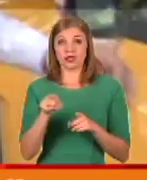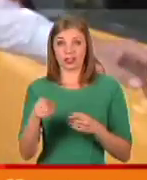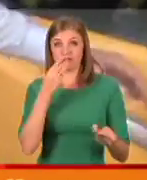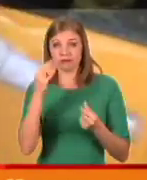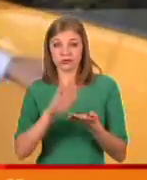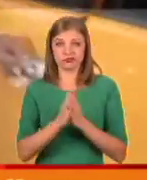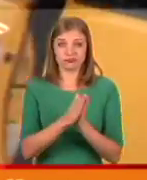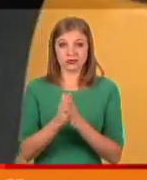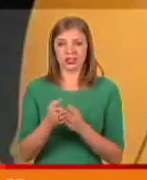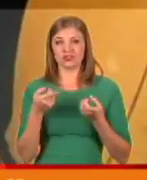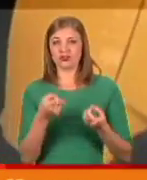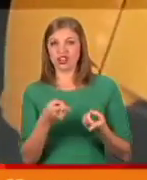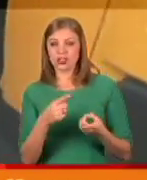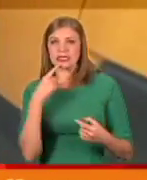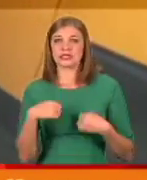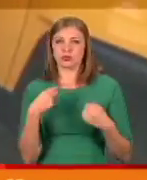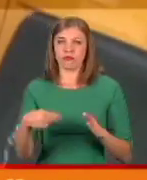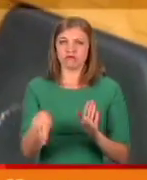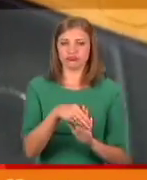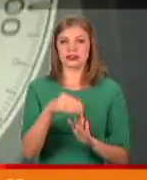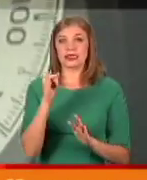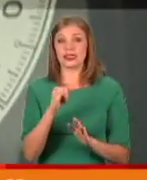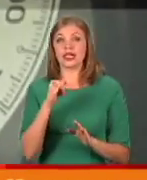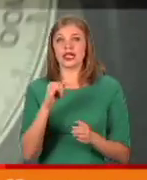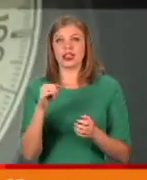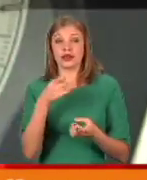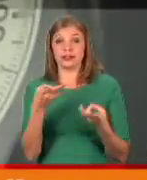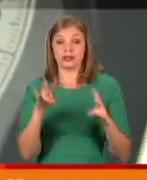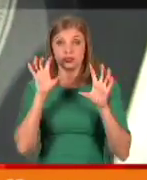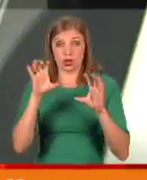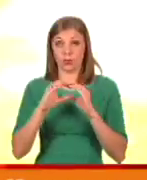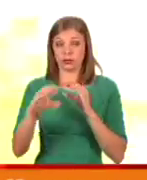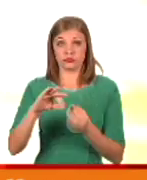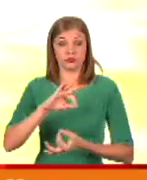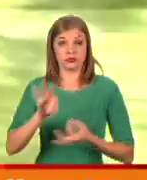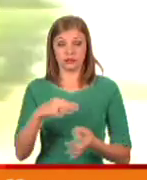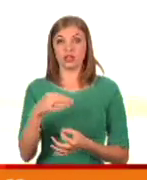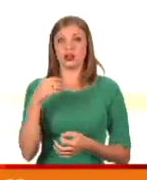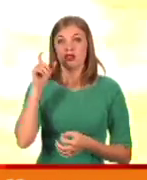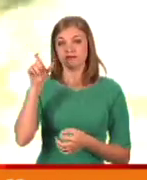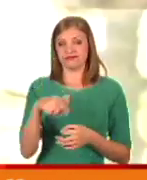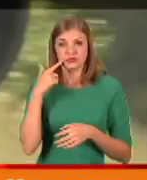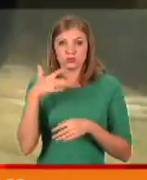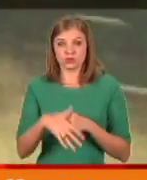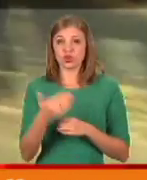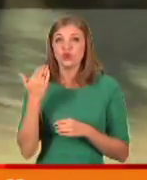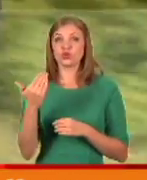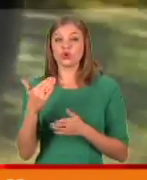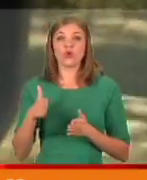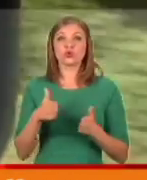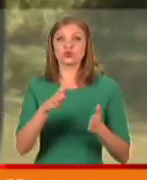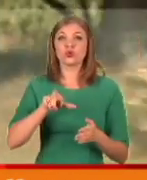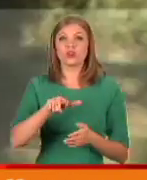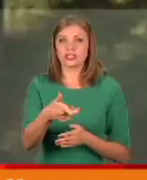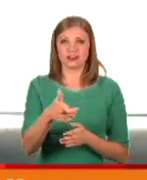підкилимовими домовленостями, шантажем, спробами підкупу та стосами нікому не потрібних законів і постанов на столі, Хміль розуміє, його дорожню